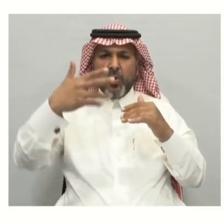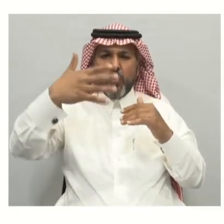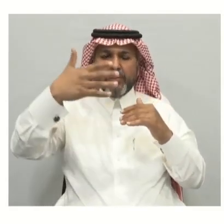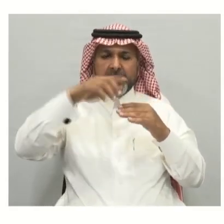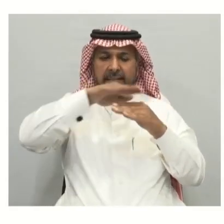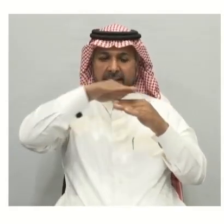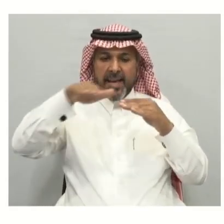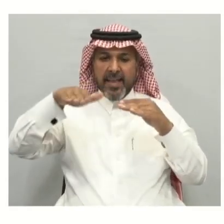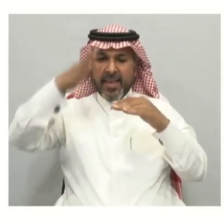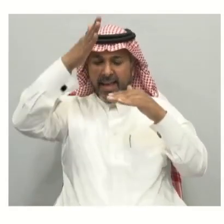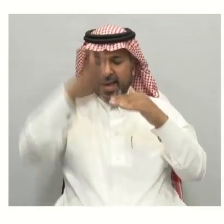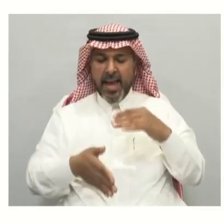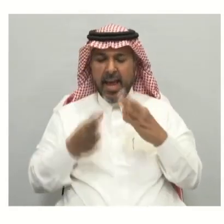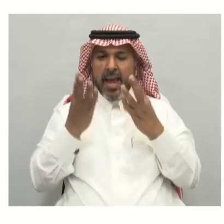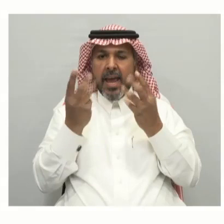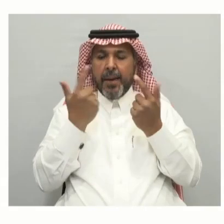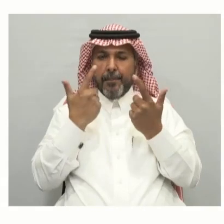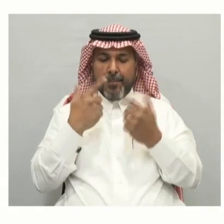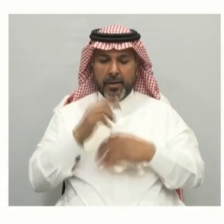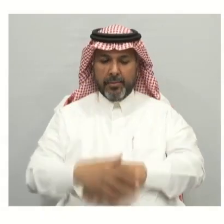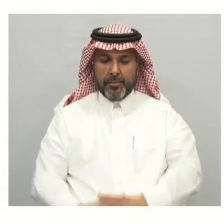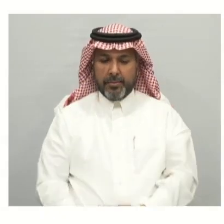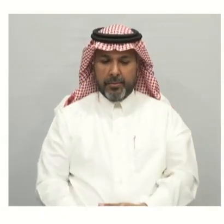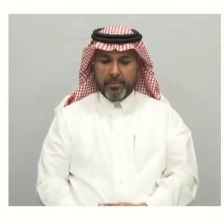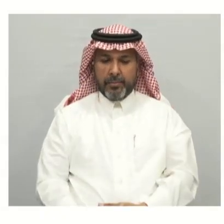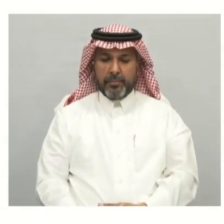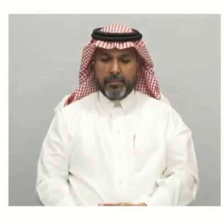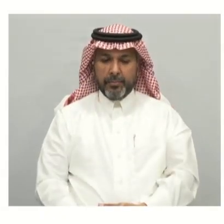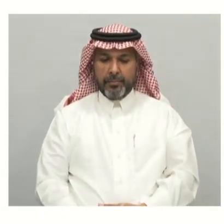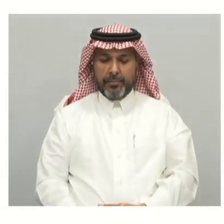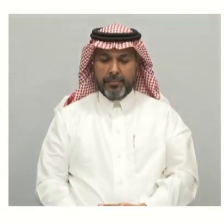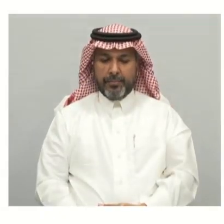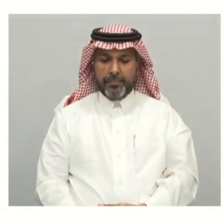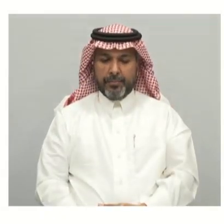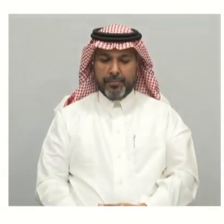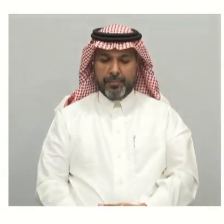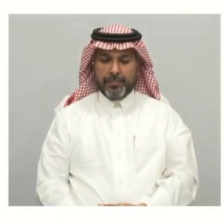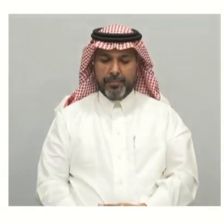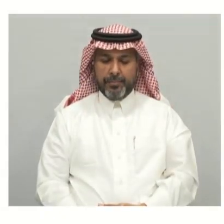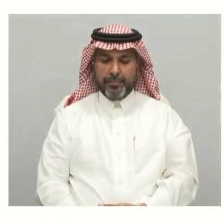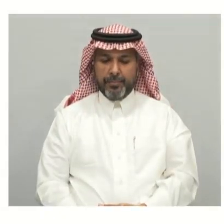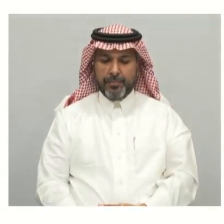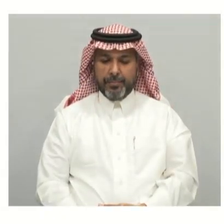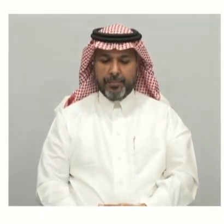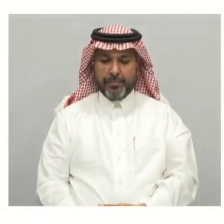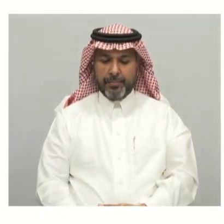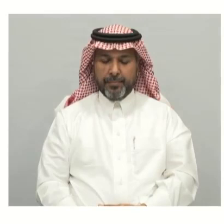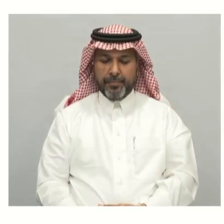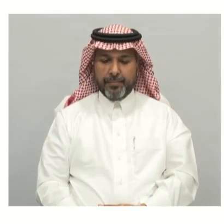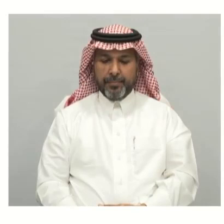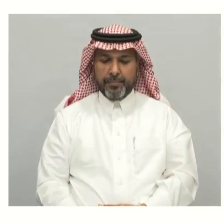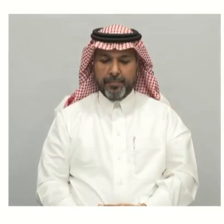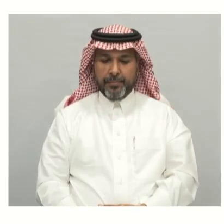وهنا عند 150 تقريبا نرسم خطا يتقاطع مع هذا الخط الممثل للعلاقه